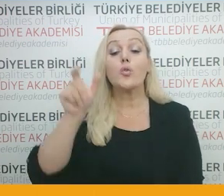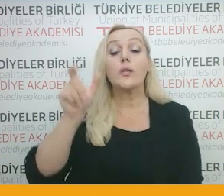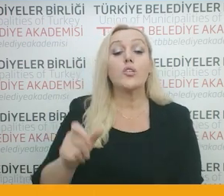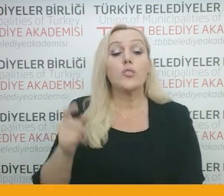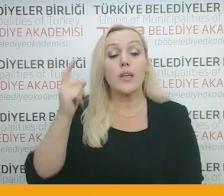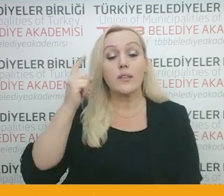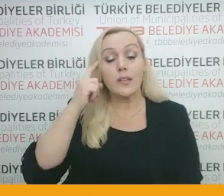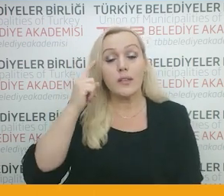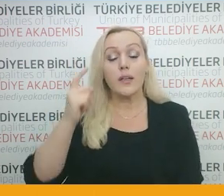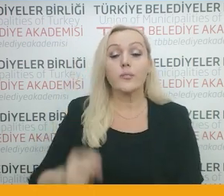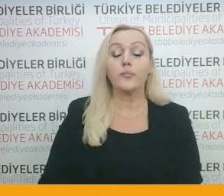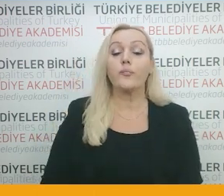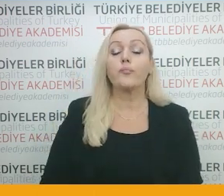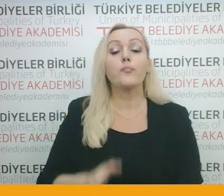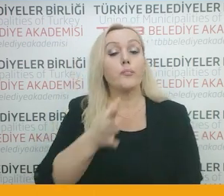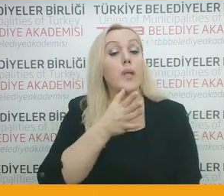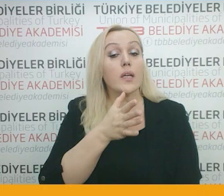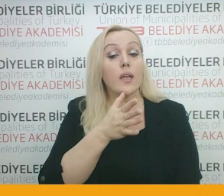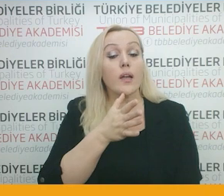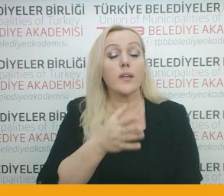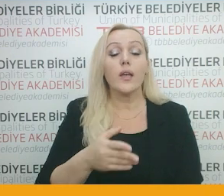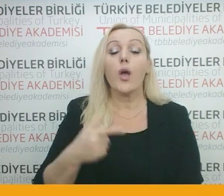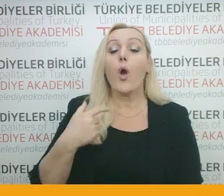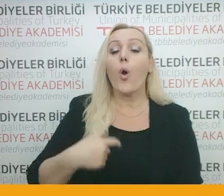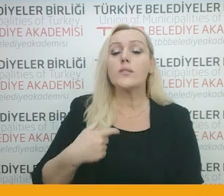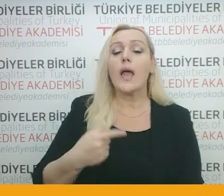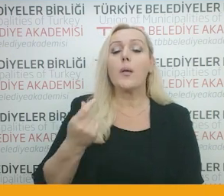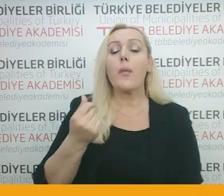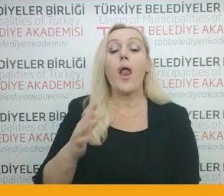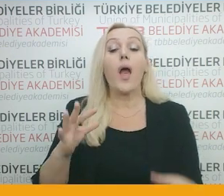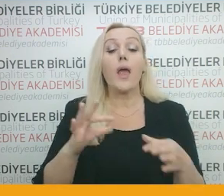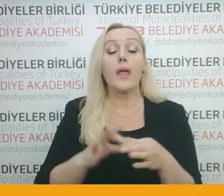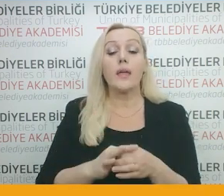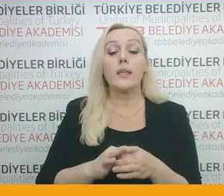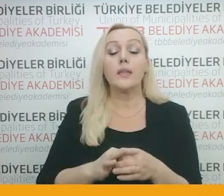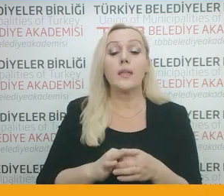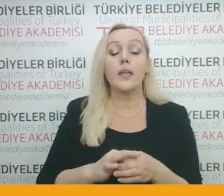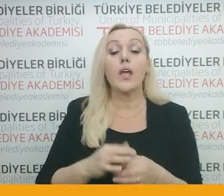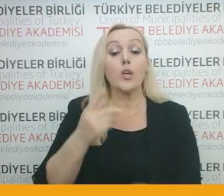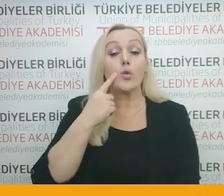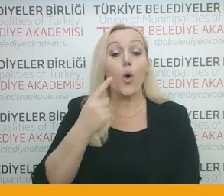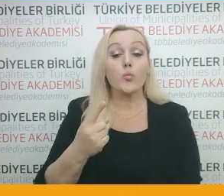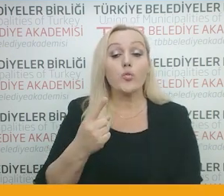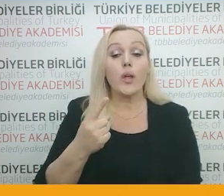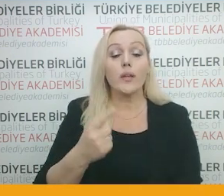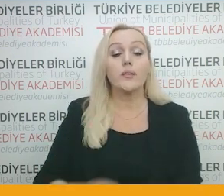kişiyi tanırlar, bilirler. Özellikle para teorisinde